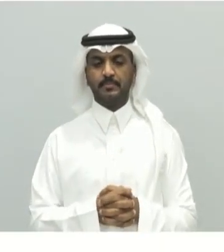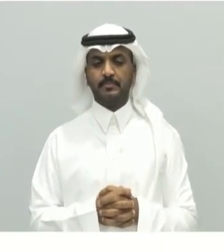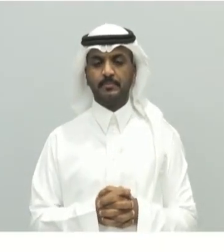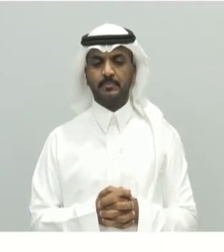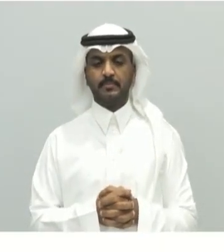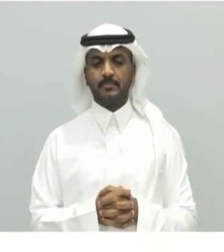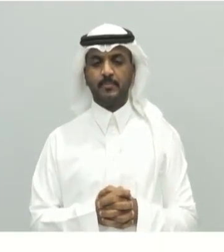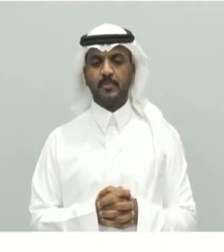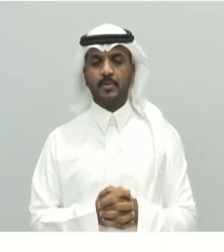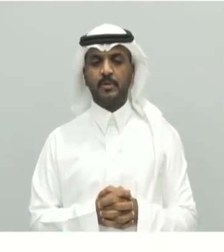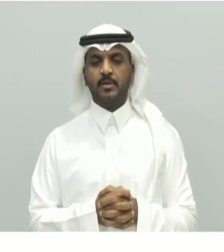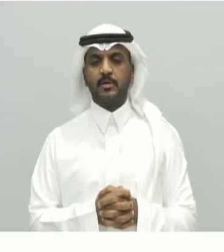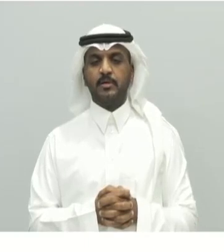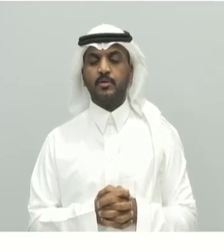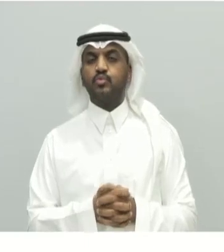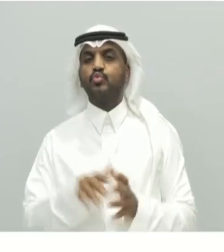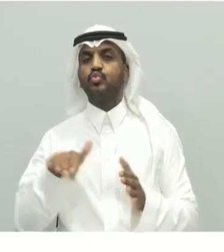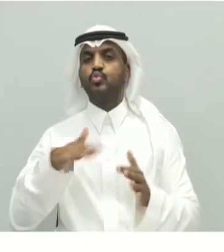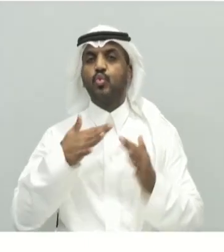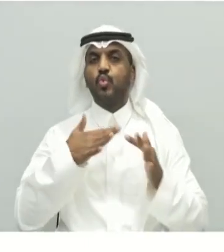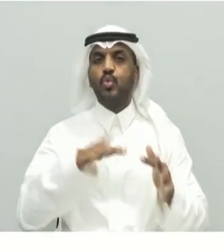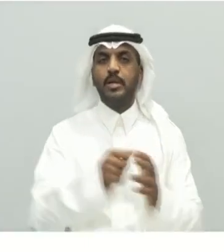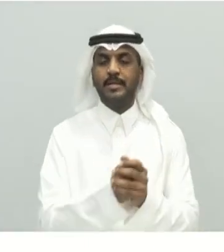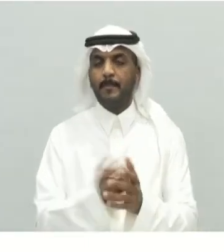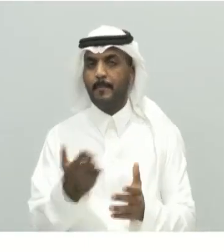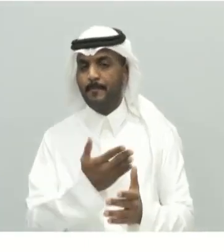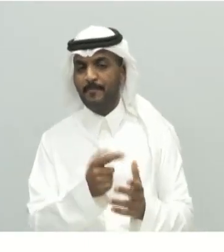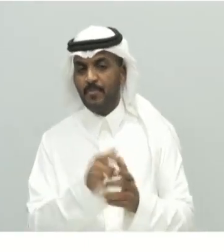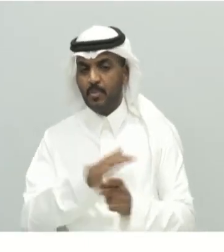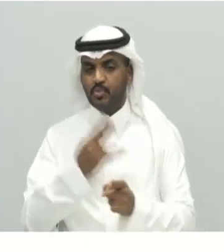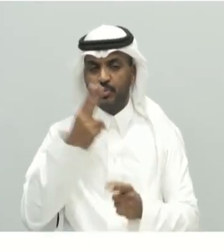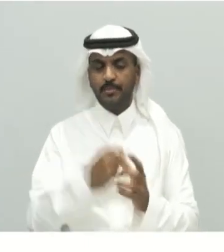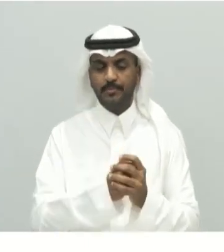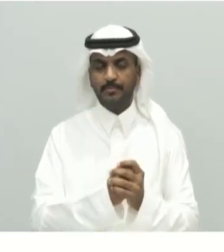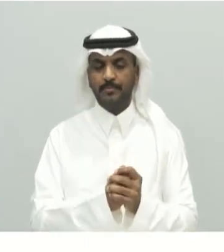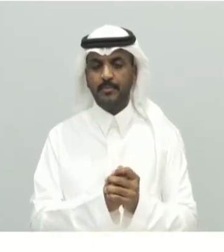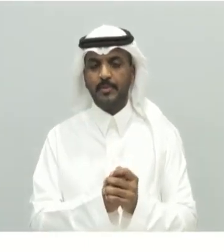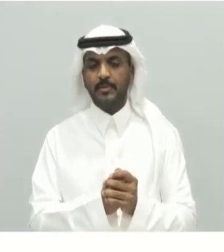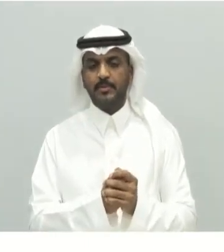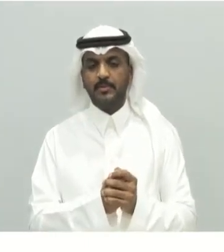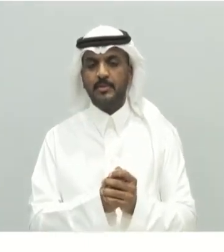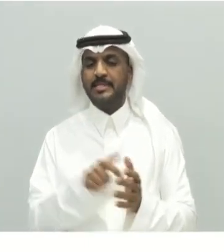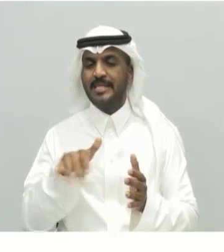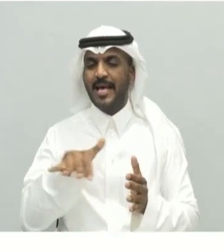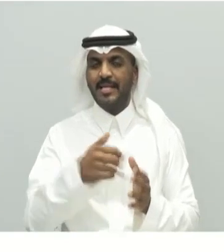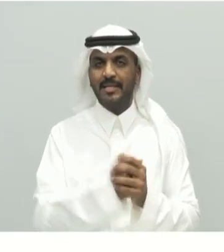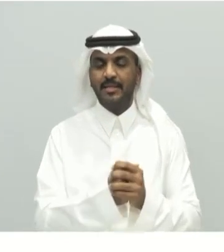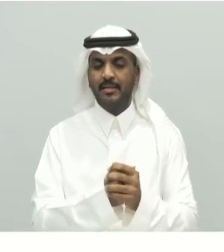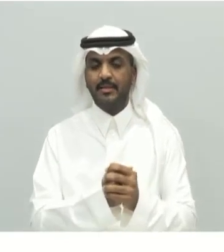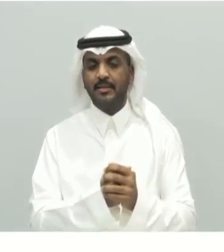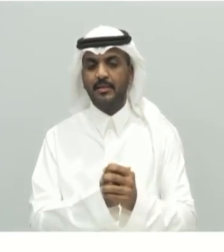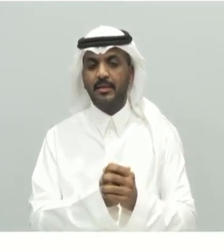والشعب السهول الساحليه في المملكه عربيه السعوديه لدينا سهلين ساحلين السهل